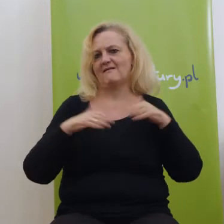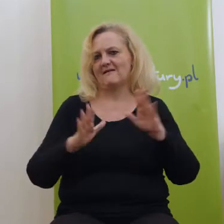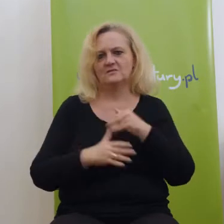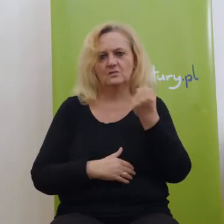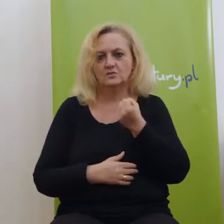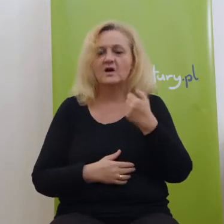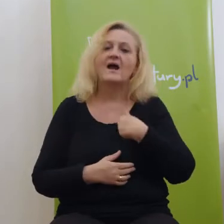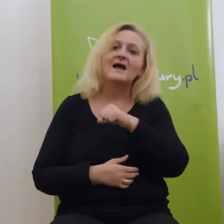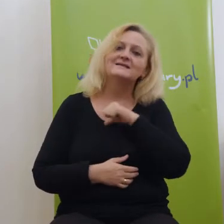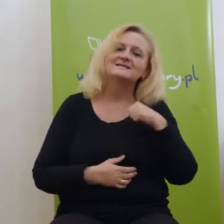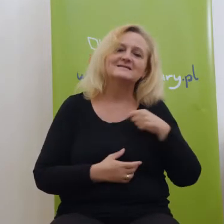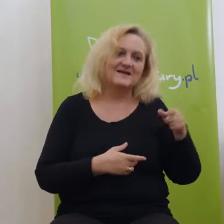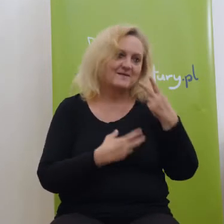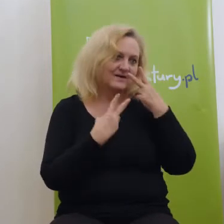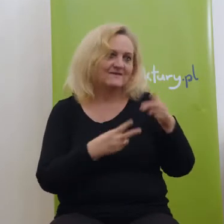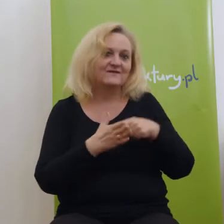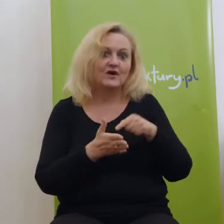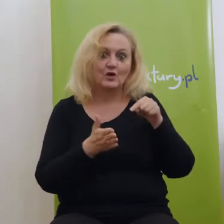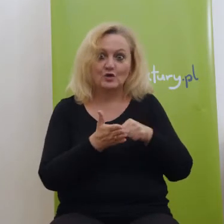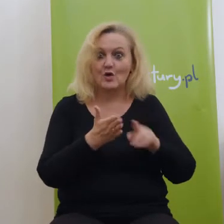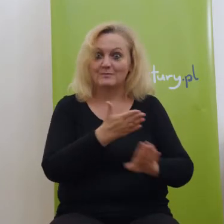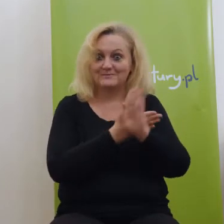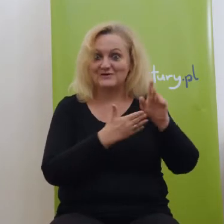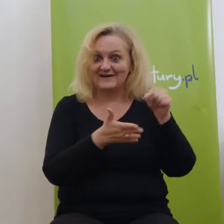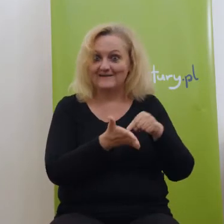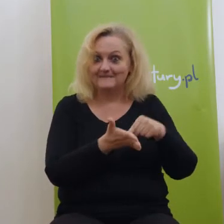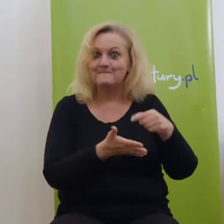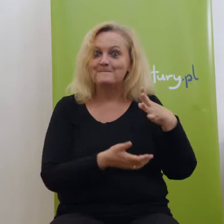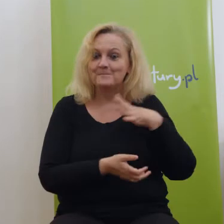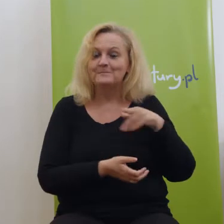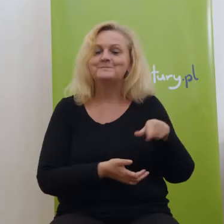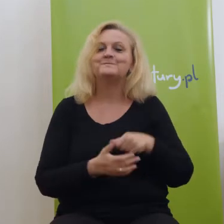że no sama zwróciłaś uwagę na tę scenę, która jest